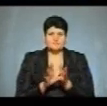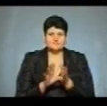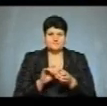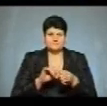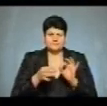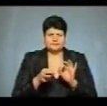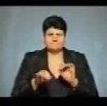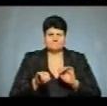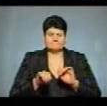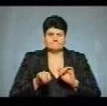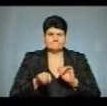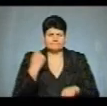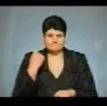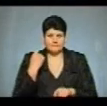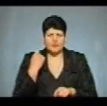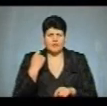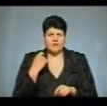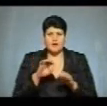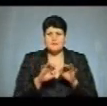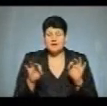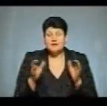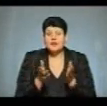кабелів, які